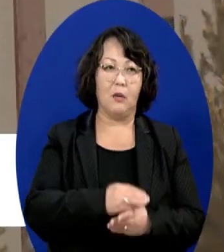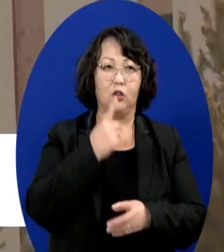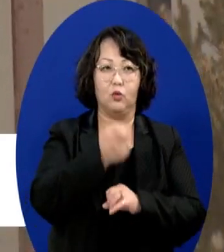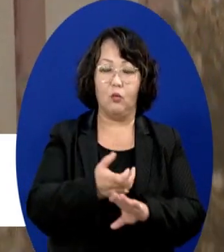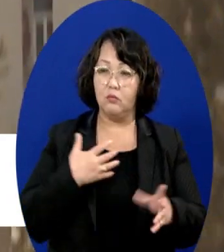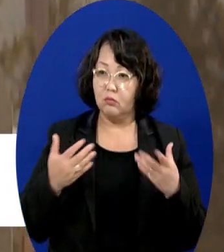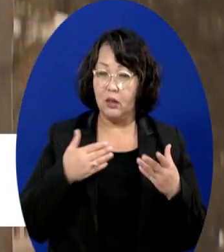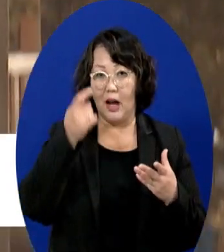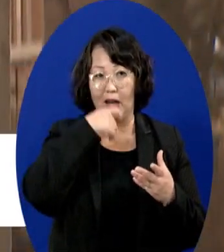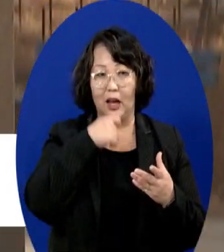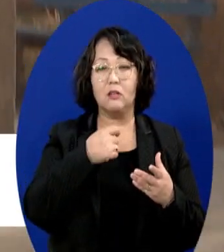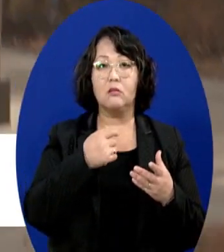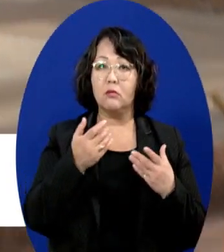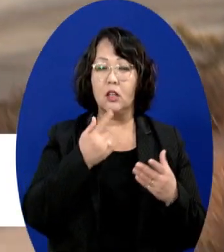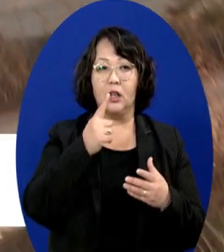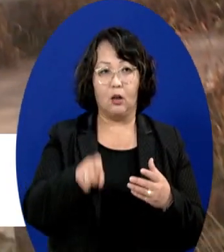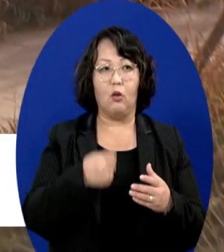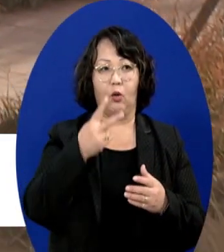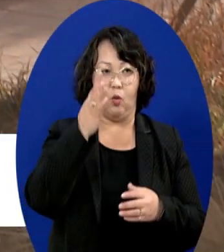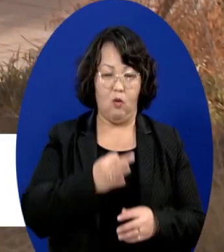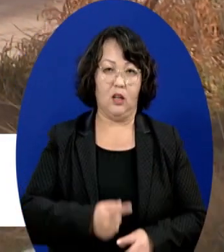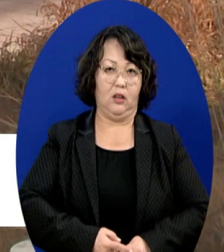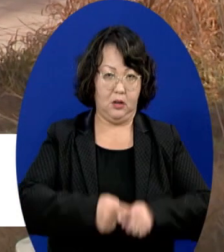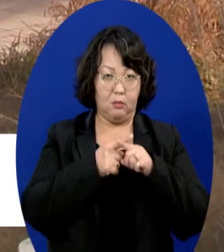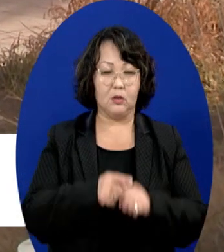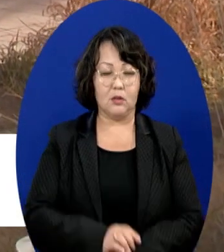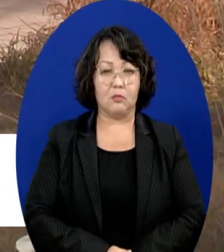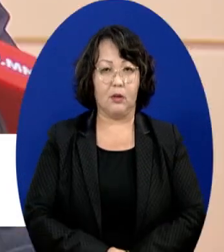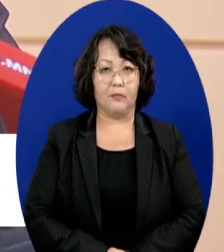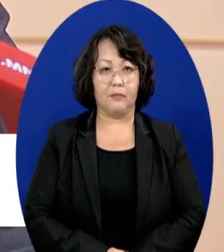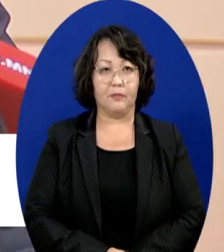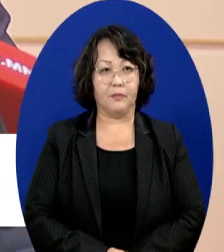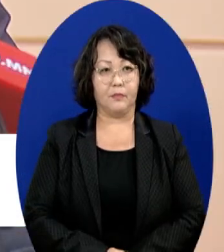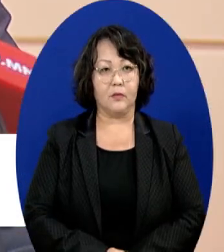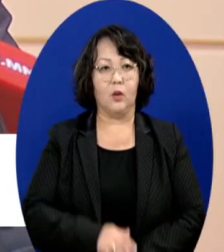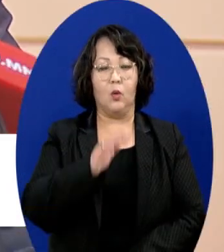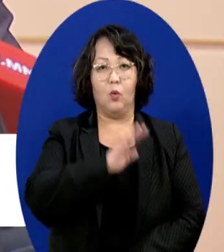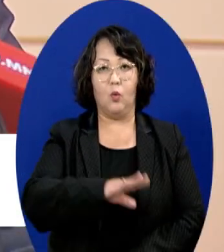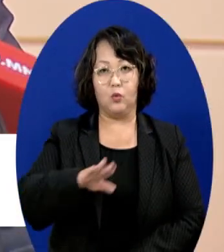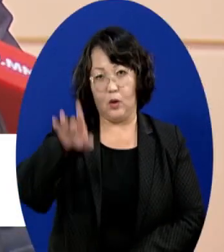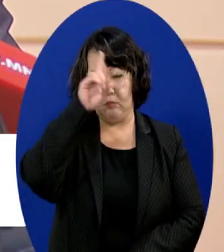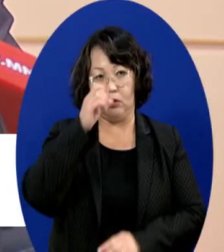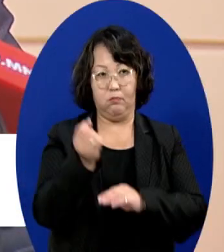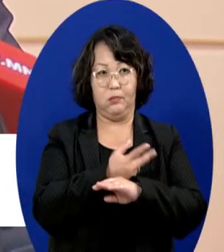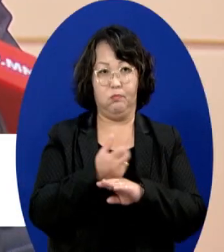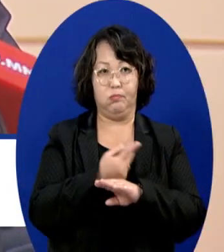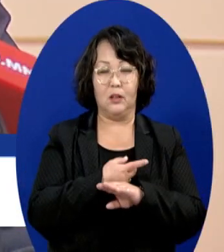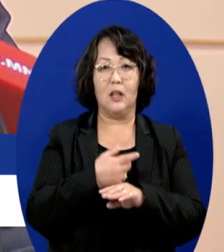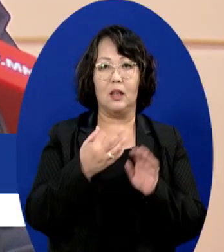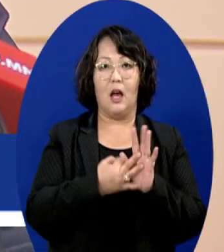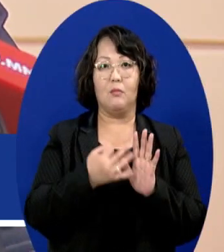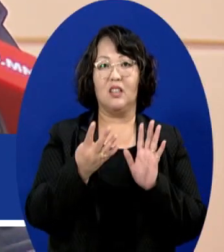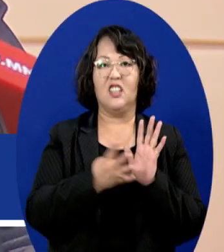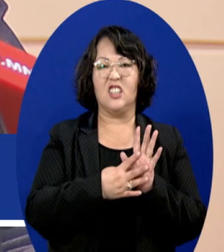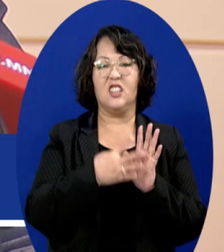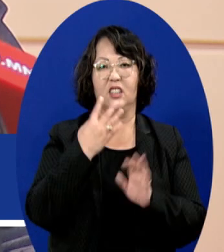ханиад томны дэгдэлт 1.2% өссөн гэсэн үзүүлэлт гарчээ. Хүүхдийн төргүн тусламжийн нийт 891